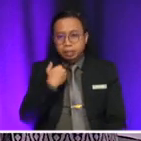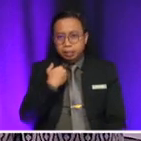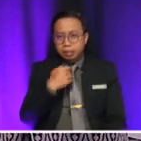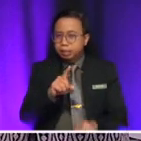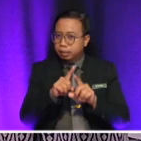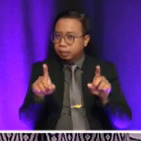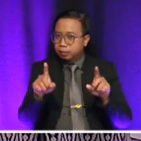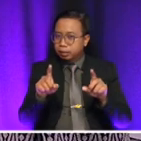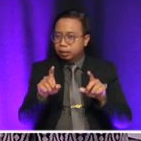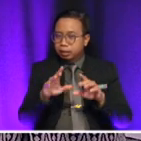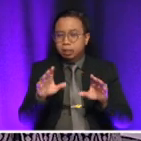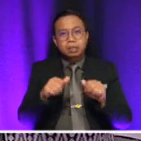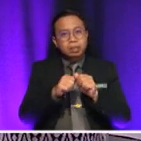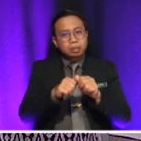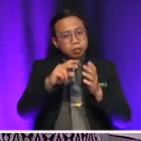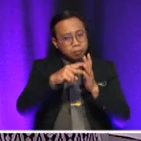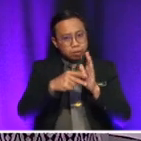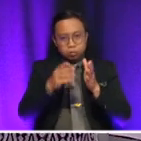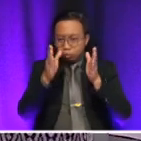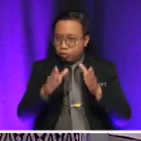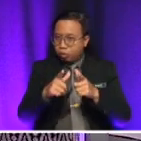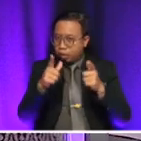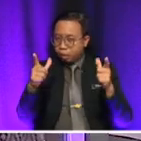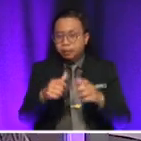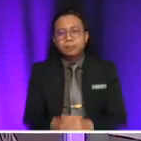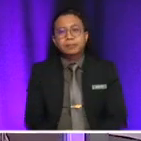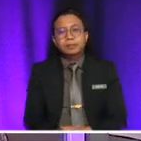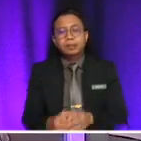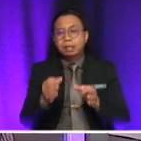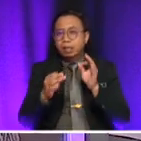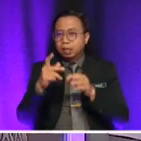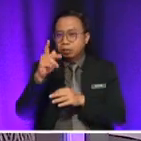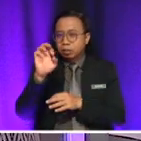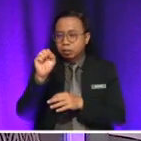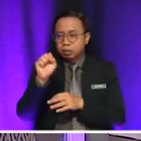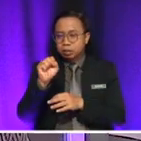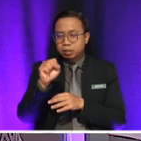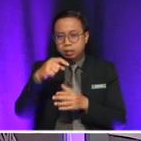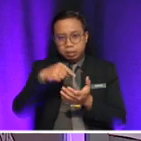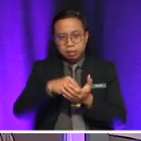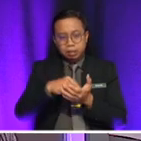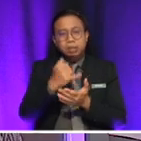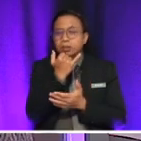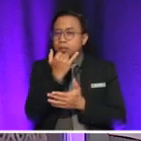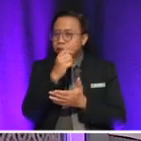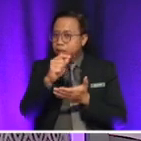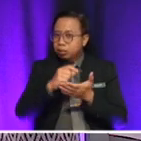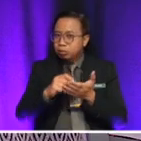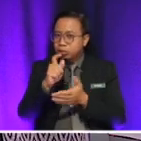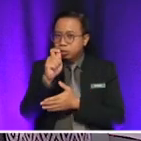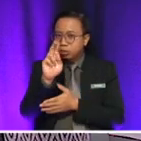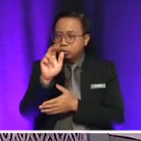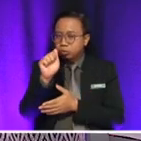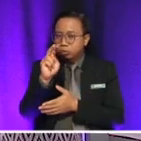tidak membawa masuk orang lain kita terima baik tapi kalau tungku Abdurrahman dia salah tulis tuanku